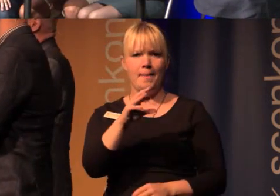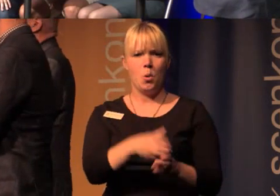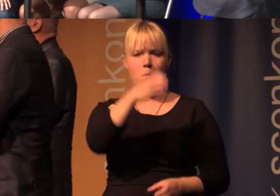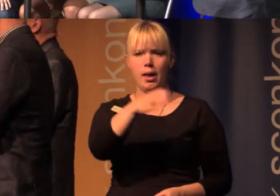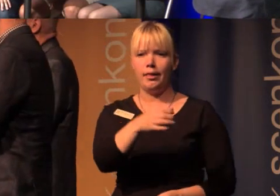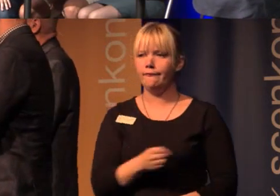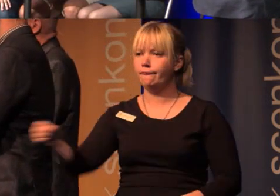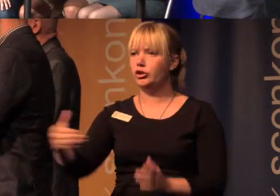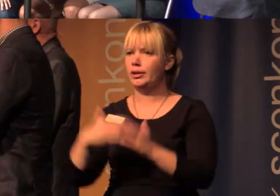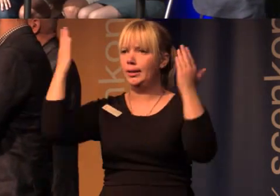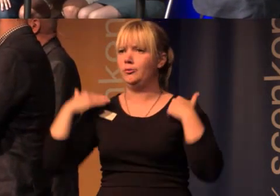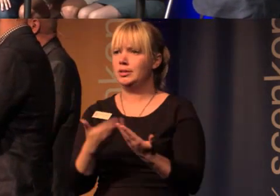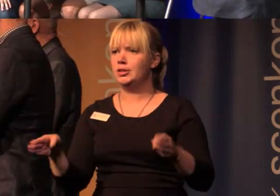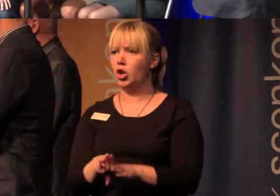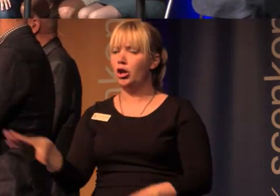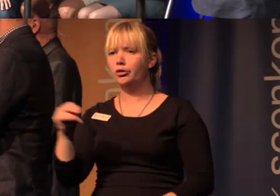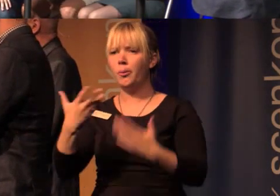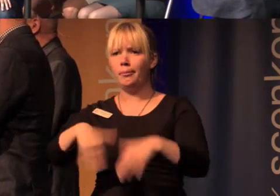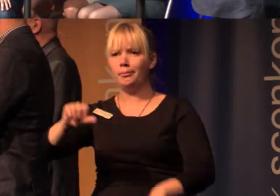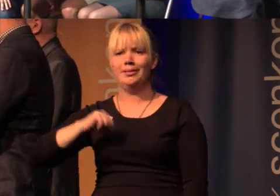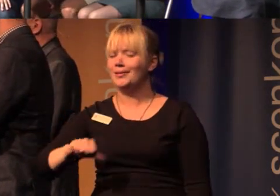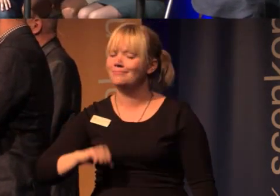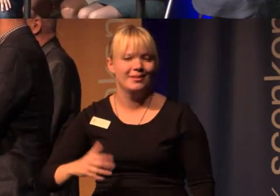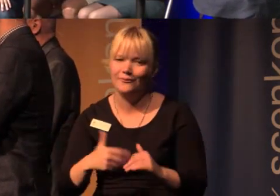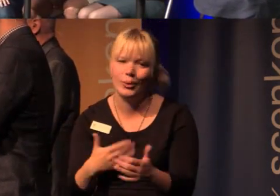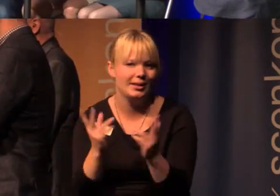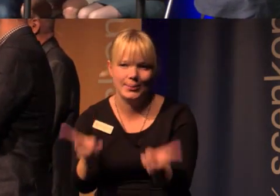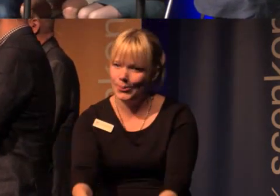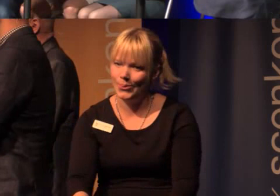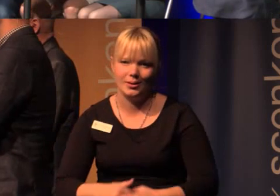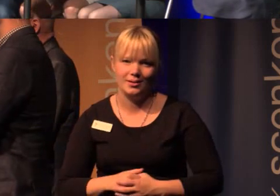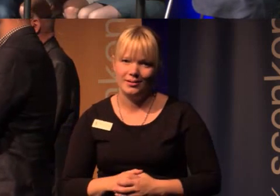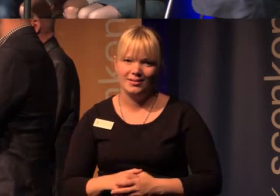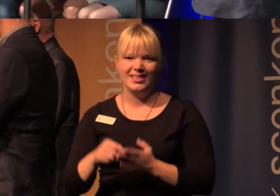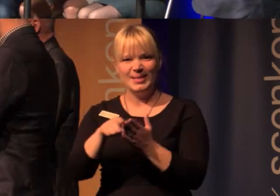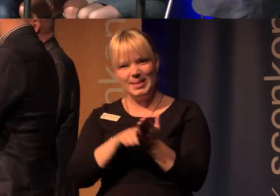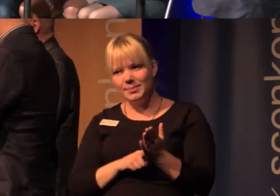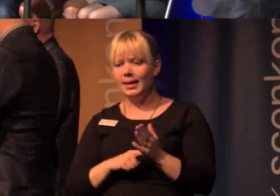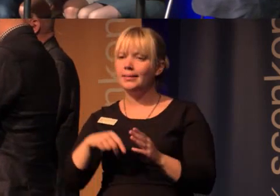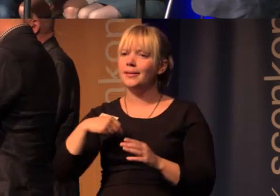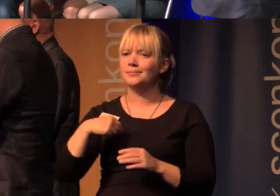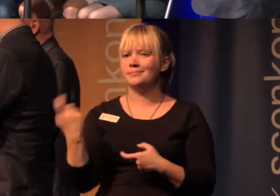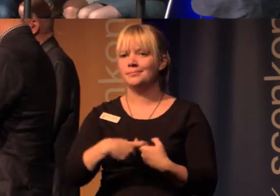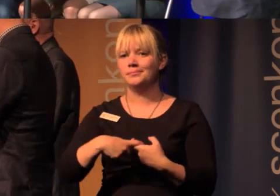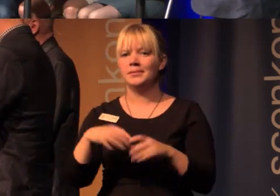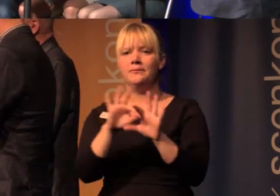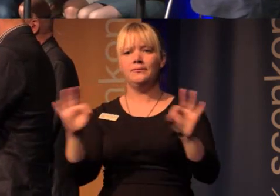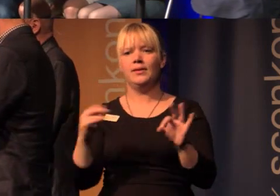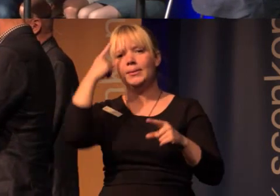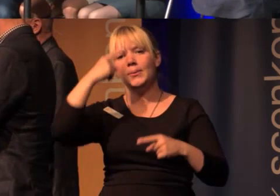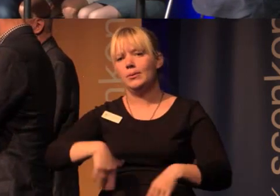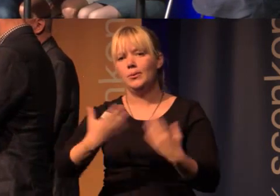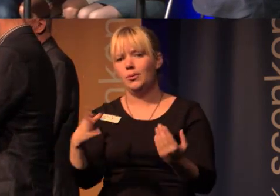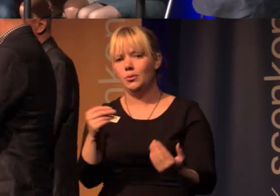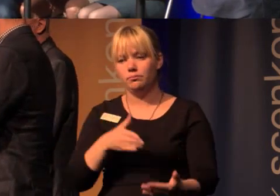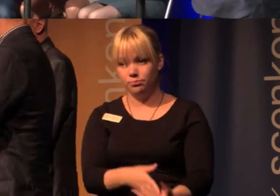kulturen blir mer tillgänglig. Så jag tror inte att det fungerar på det sättet, framförallt inte när det gäller just det man brukar kalla för finkultur. De här olika